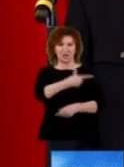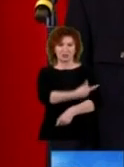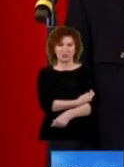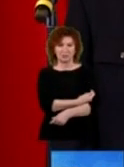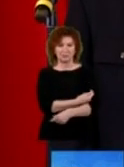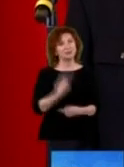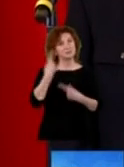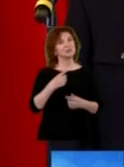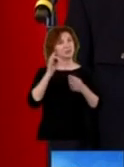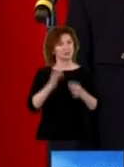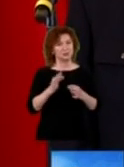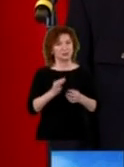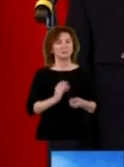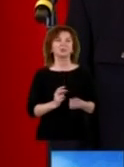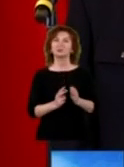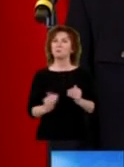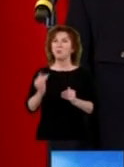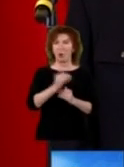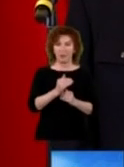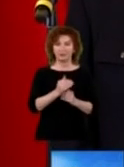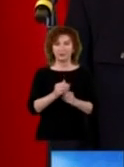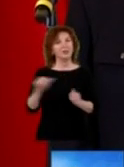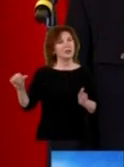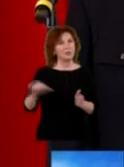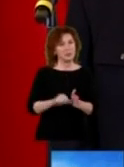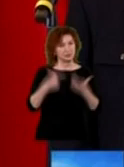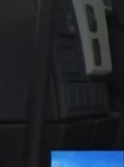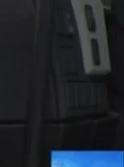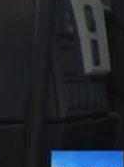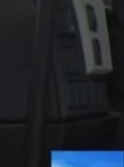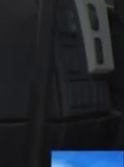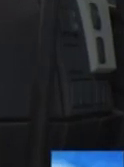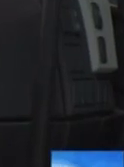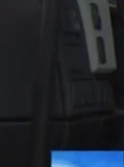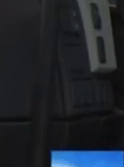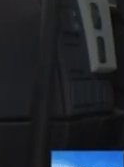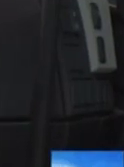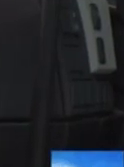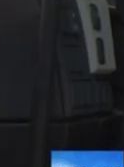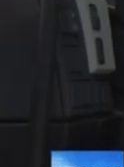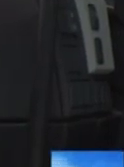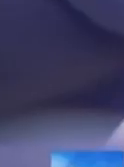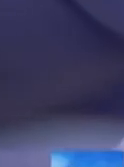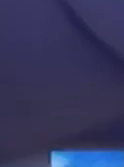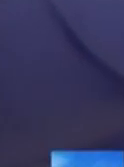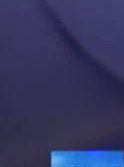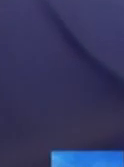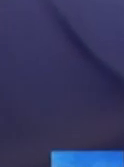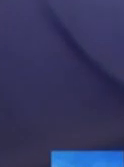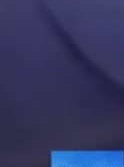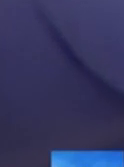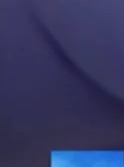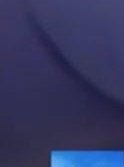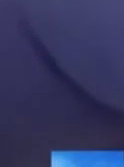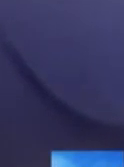przekroczymy liczbę 1000 osób. Zaznacza nadbrygadier Andrzej Bartkowiak, komendant główny Państwowej Straży Pożarnej. Do tej pory